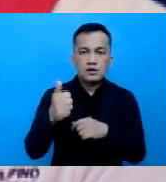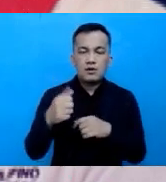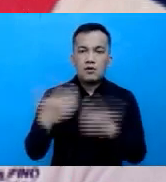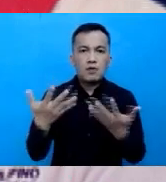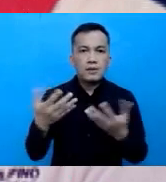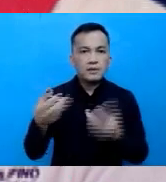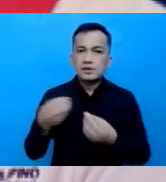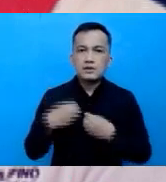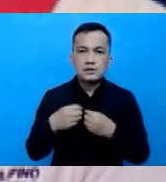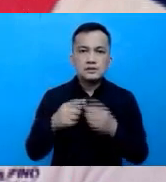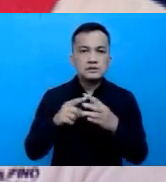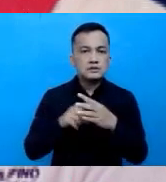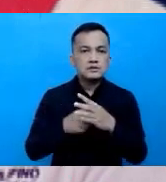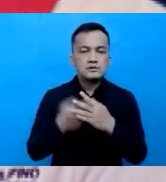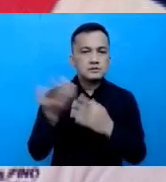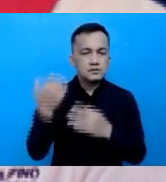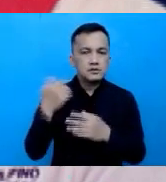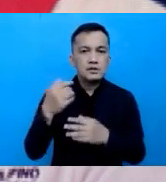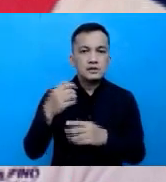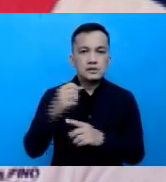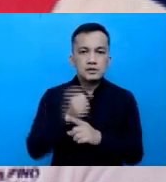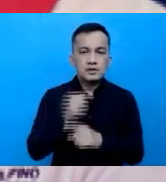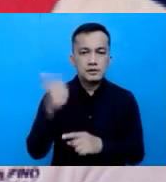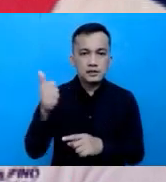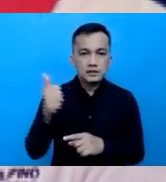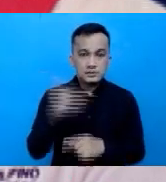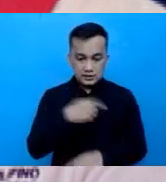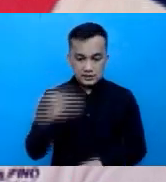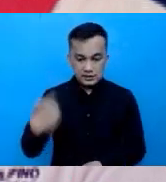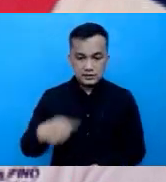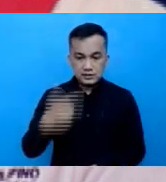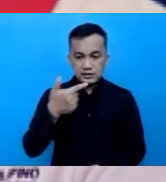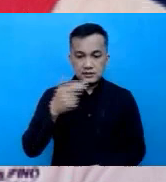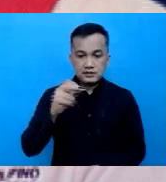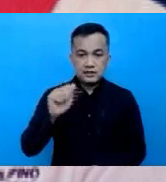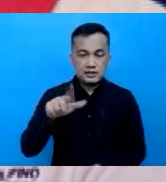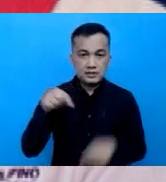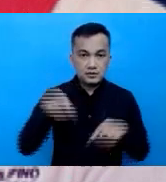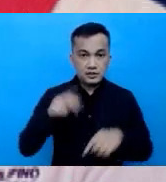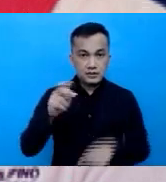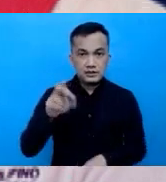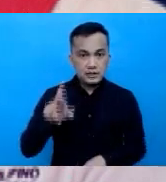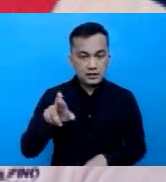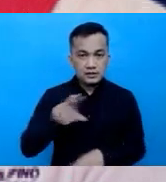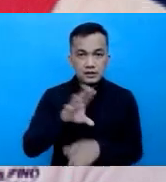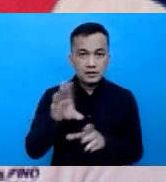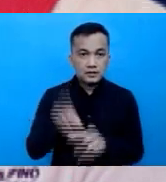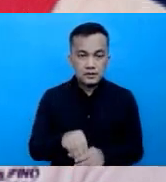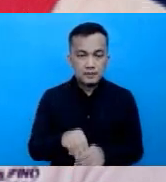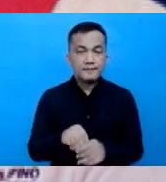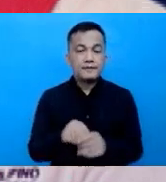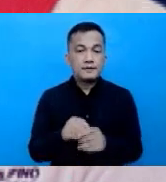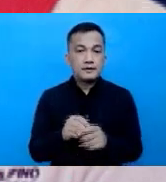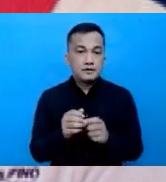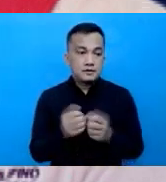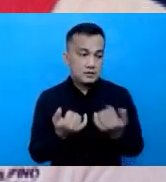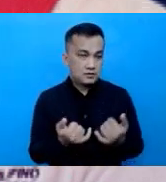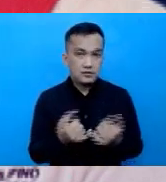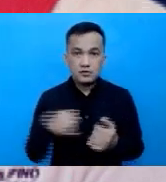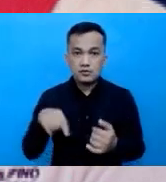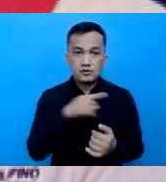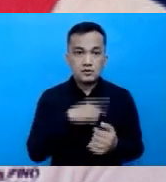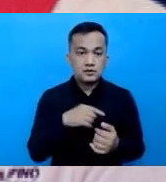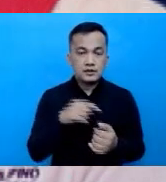September 10. Sa Chinese General Hospital, dito po mismo sa NCR, at kasama rin po namin sa ngayon, yung